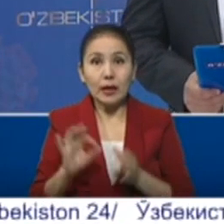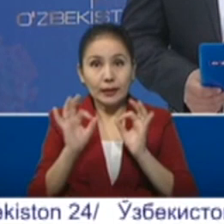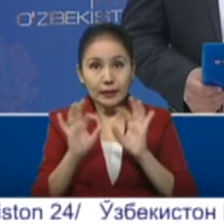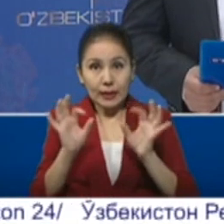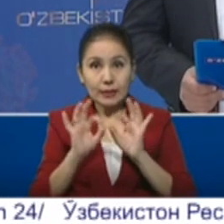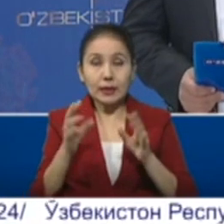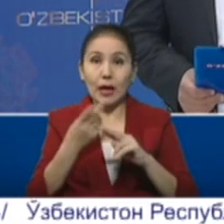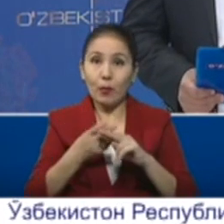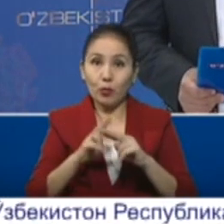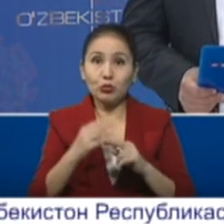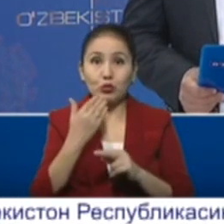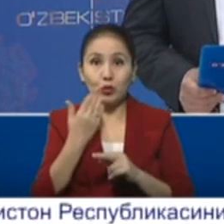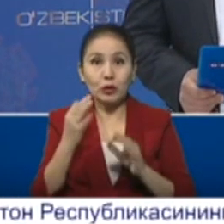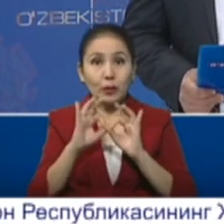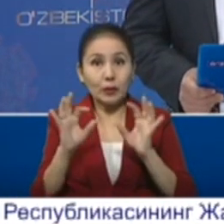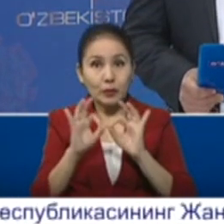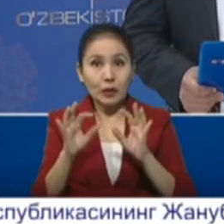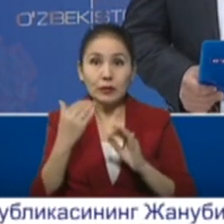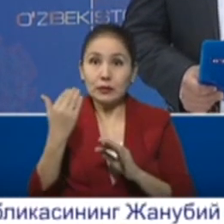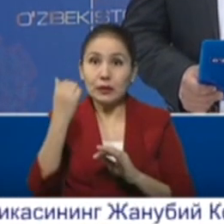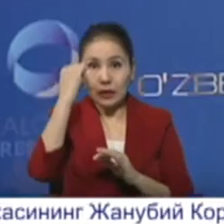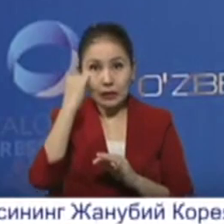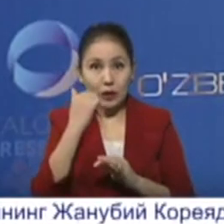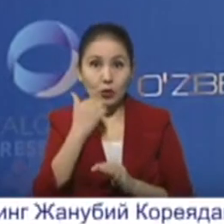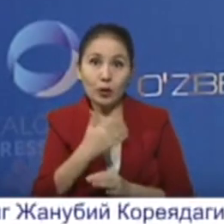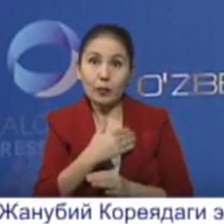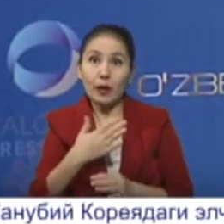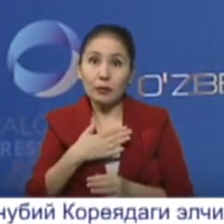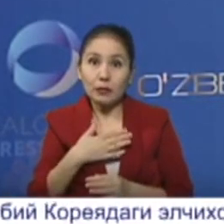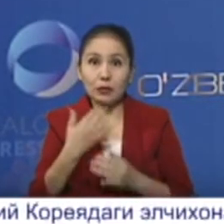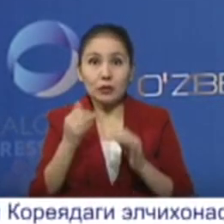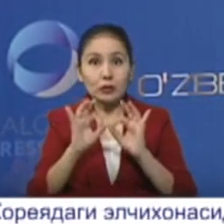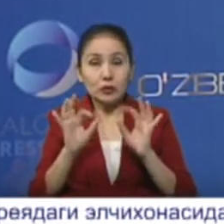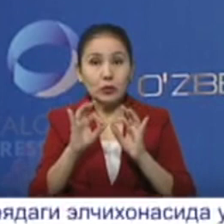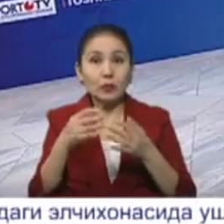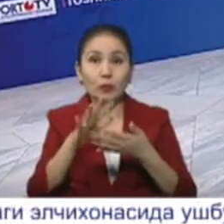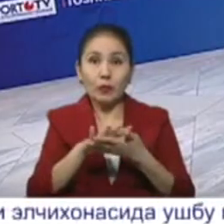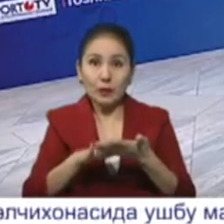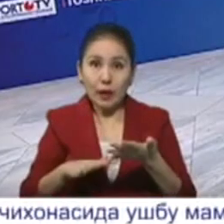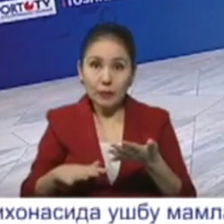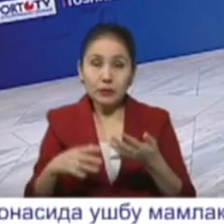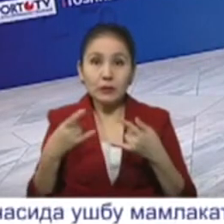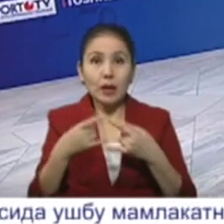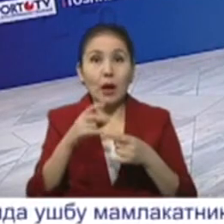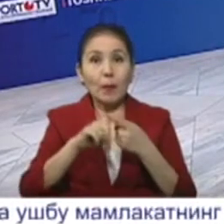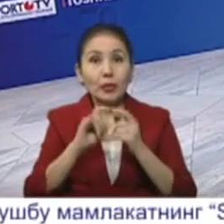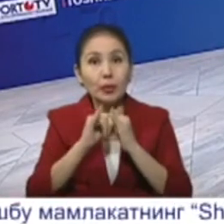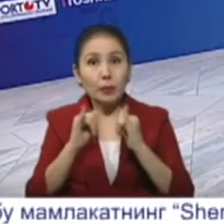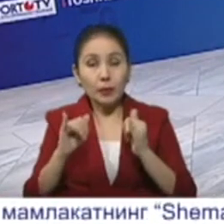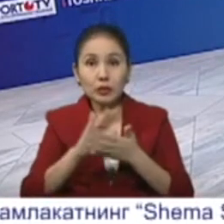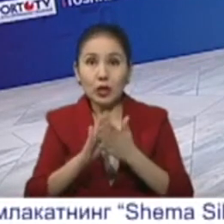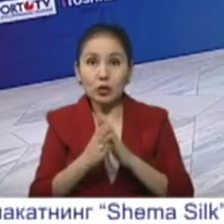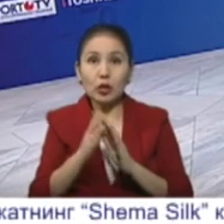Yetkazilgan so'nggi ma'lumotlar uchun sizga tashakkur deymiz. Biz esa ko'rsatuvimizni davom ettiramiz. Pandemiya sharoitida